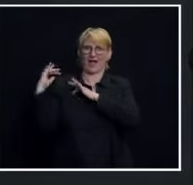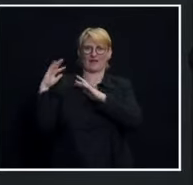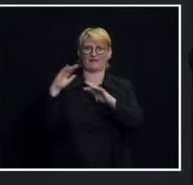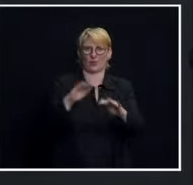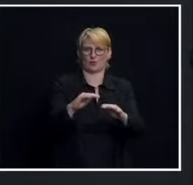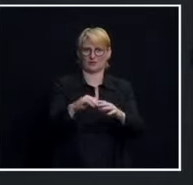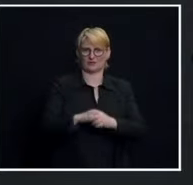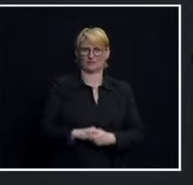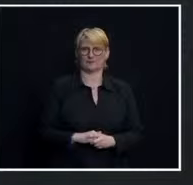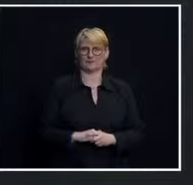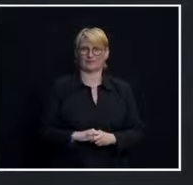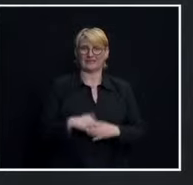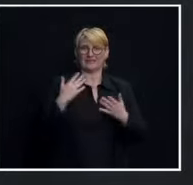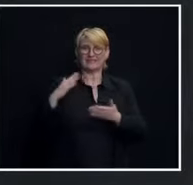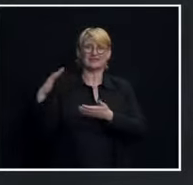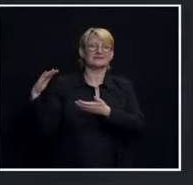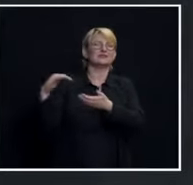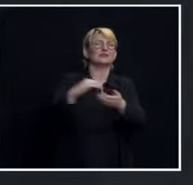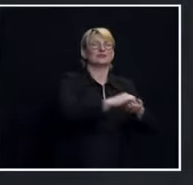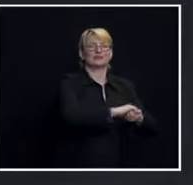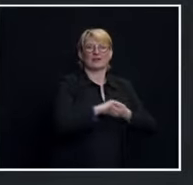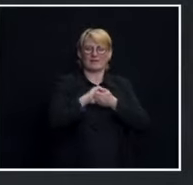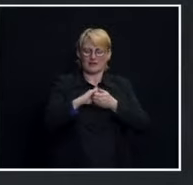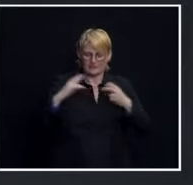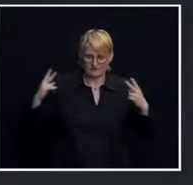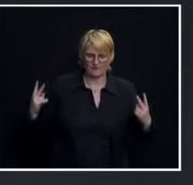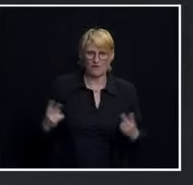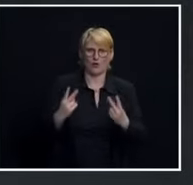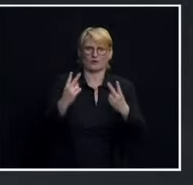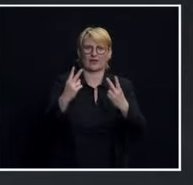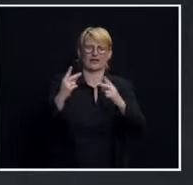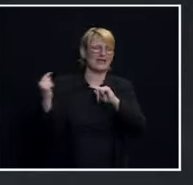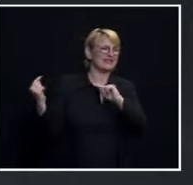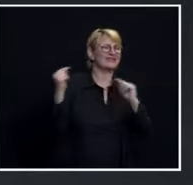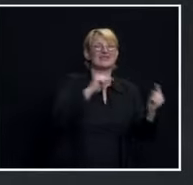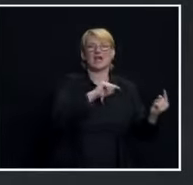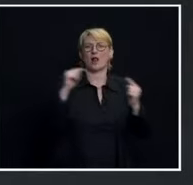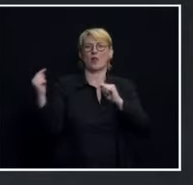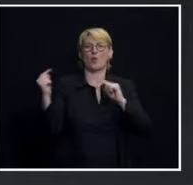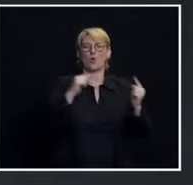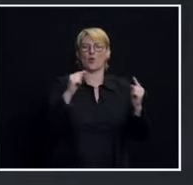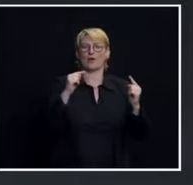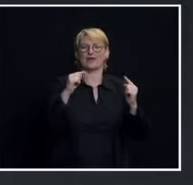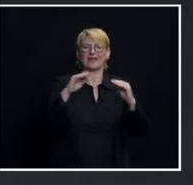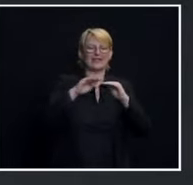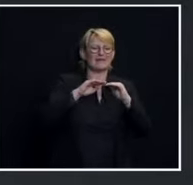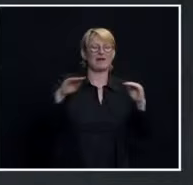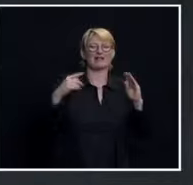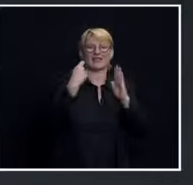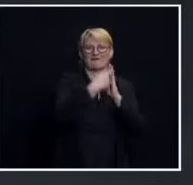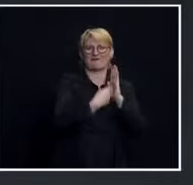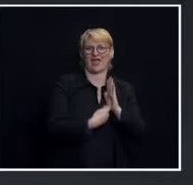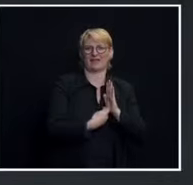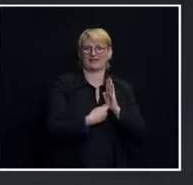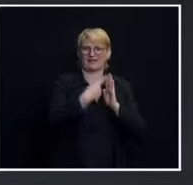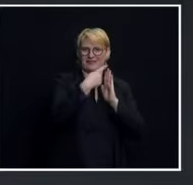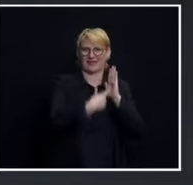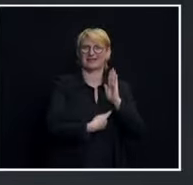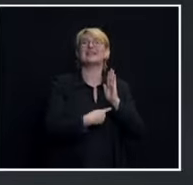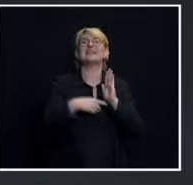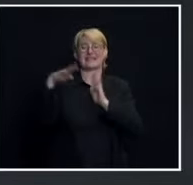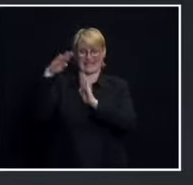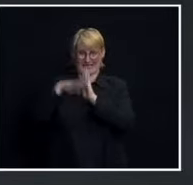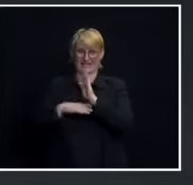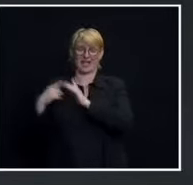Diesen Zusammenhalt zu fördern, Dialog und Verständigung auf gemeinsame Werte, ist gesetzlicher